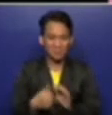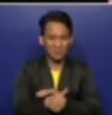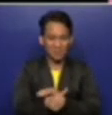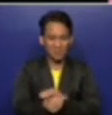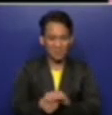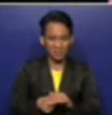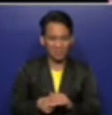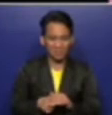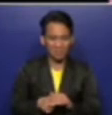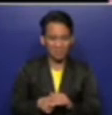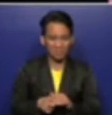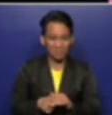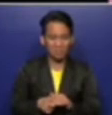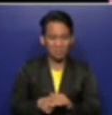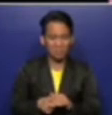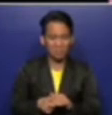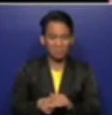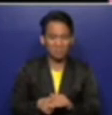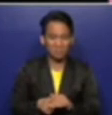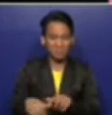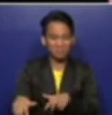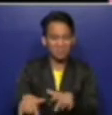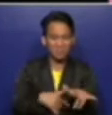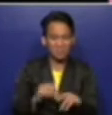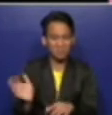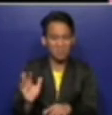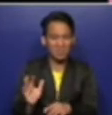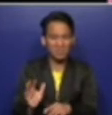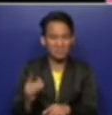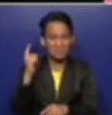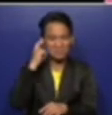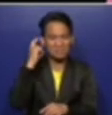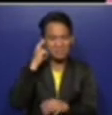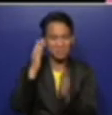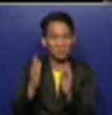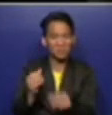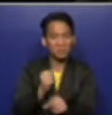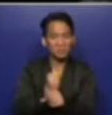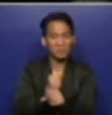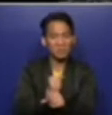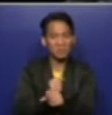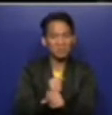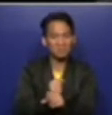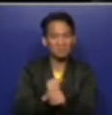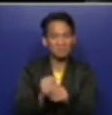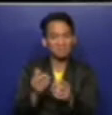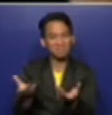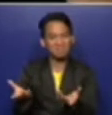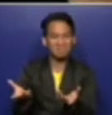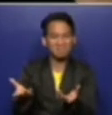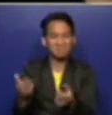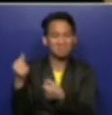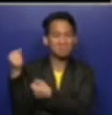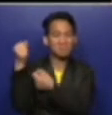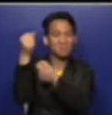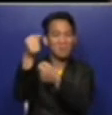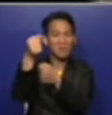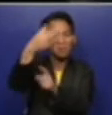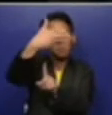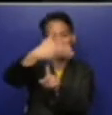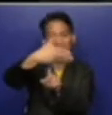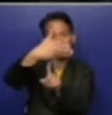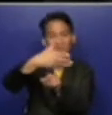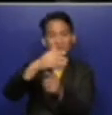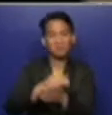เป็นผู้ร่วมชุมนุมนอกจาก4กลุ่มที่ผมพูดเมื่อสักครู่ที่มีตัวตนชัดเจนมีการไปยกป้ายผมเขีย